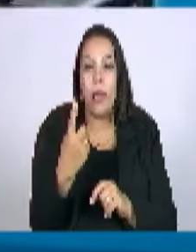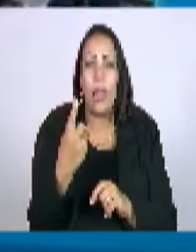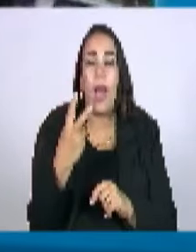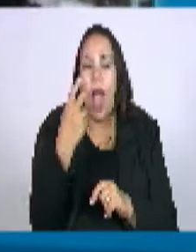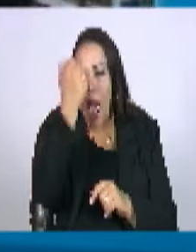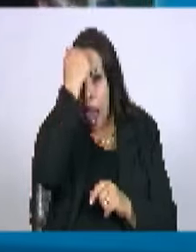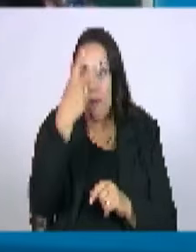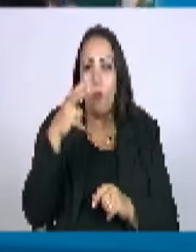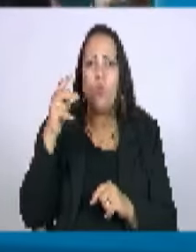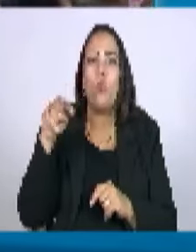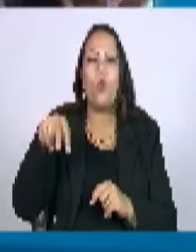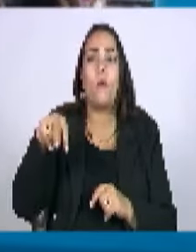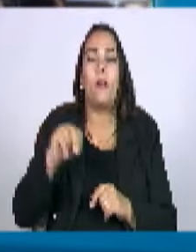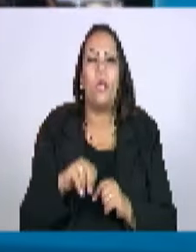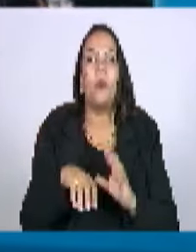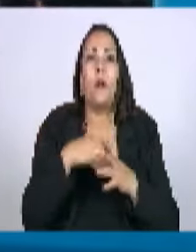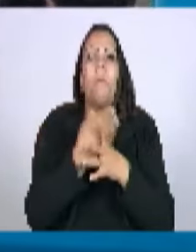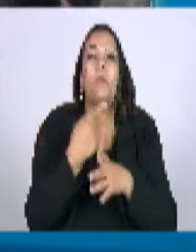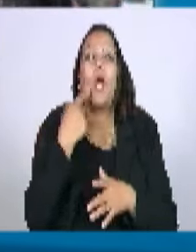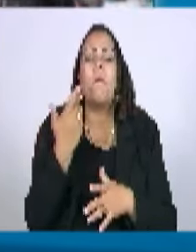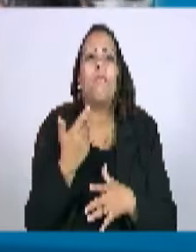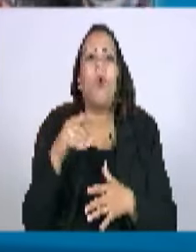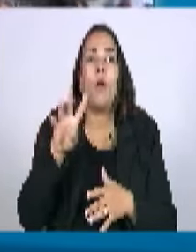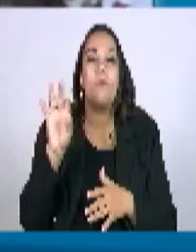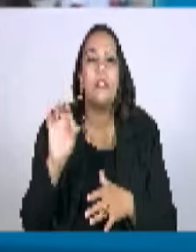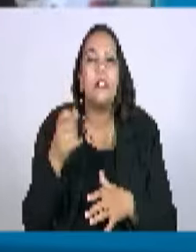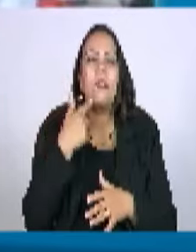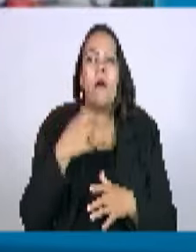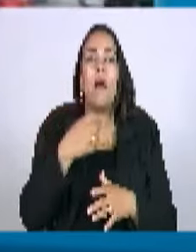بقى 58% سنه